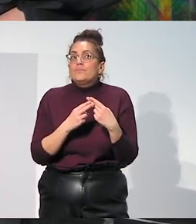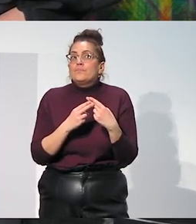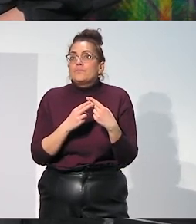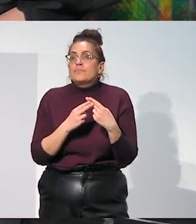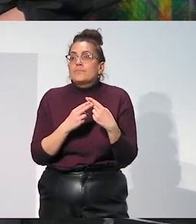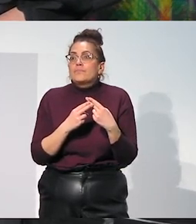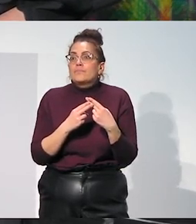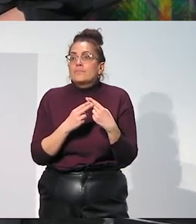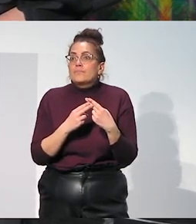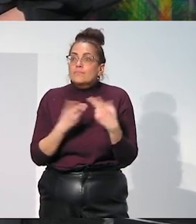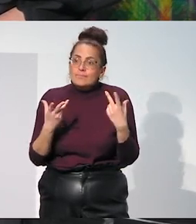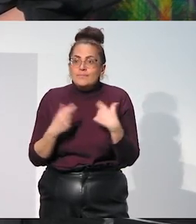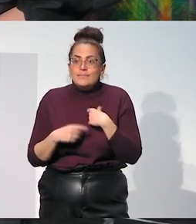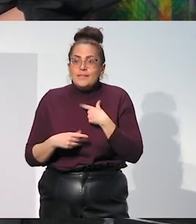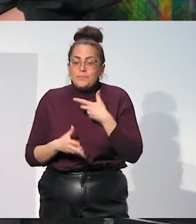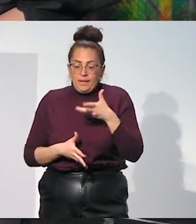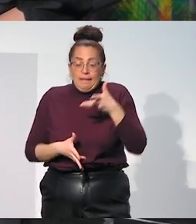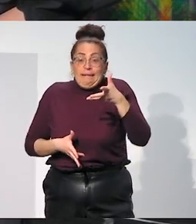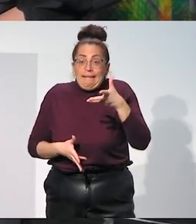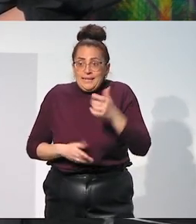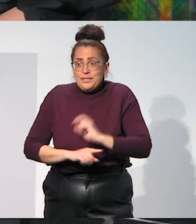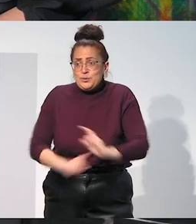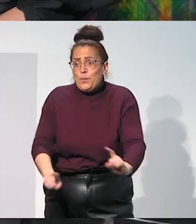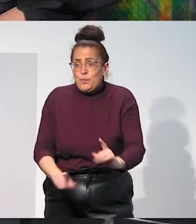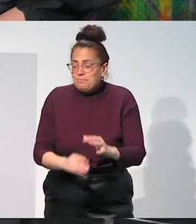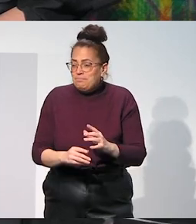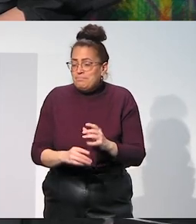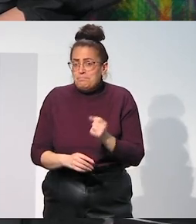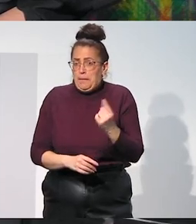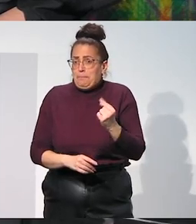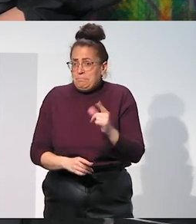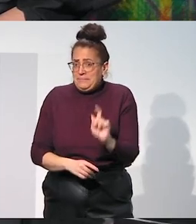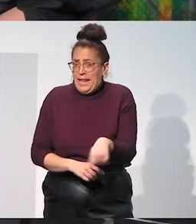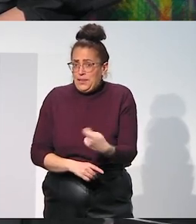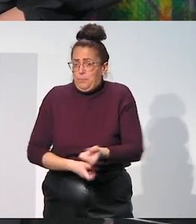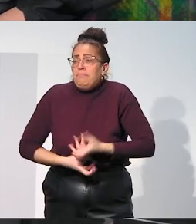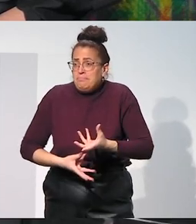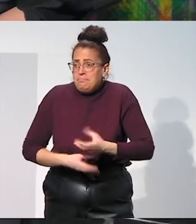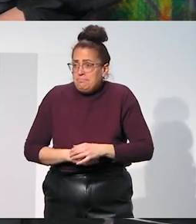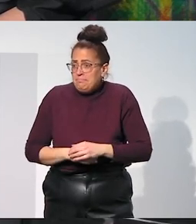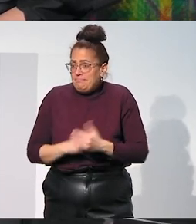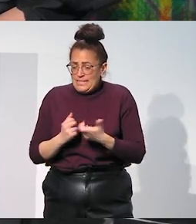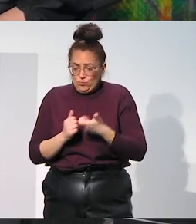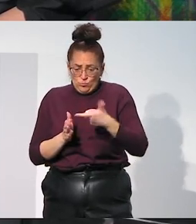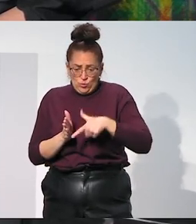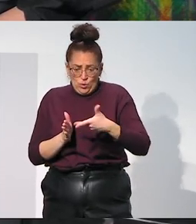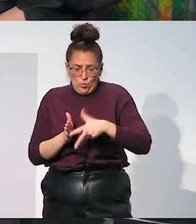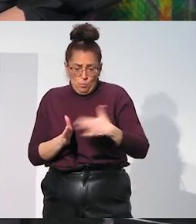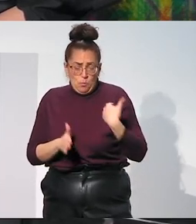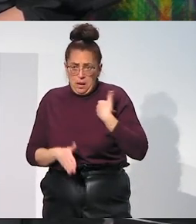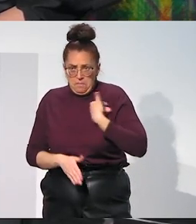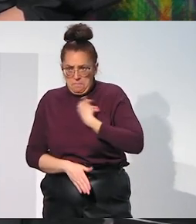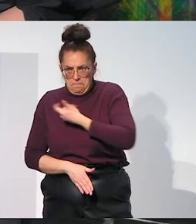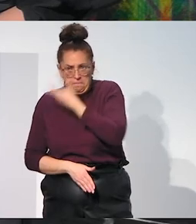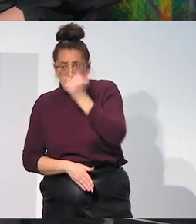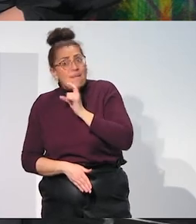Vous voyez, je viens de dire non. Hein. Donc, d'une manière aussi rapide, il y a deux ou trois mois, parce que je ne savais pas. Et maintenant, je